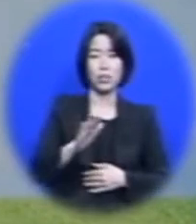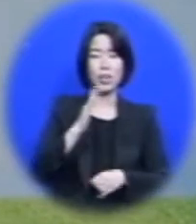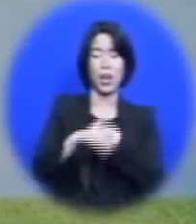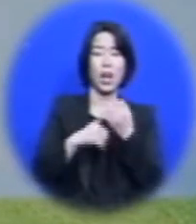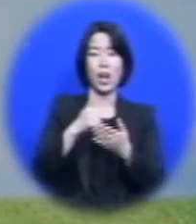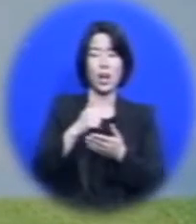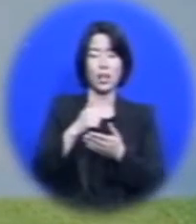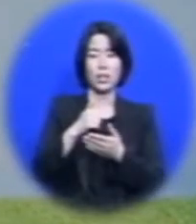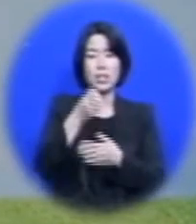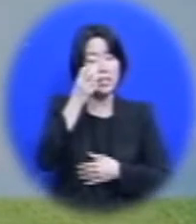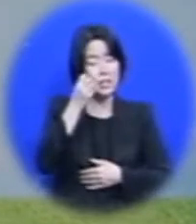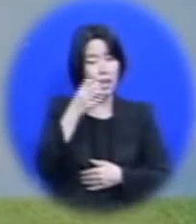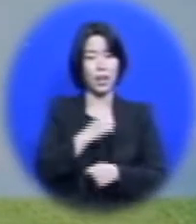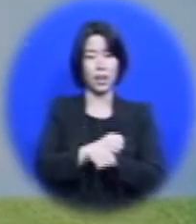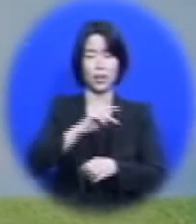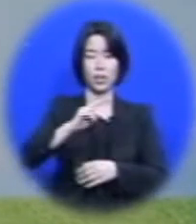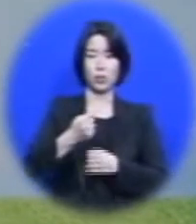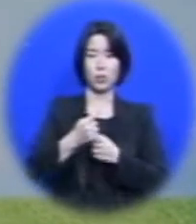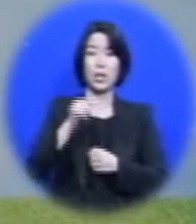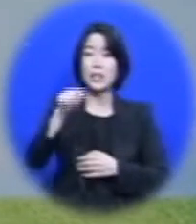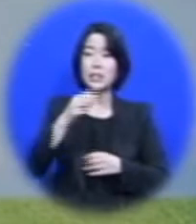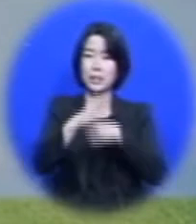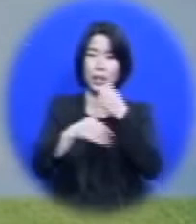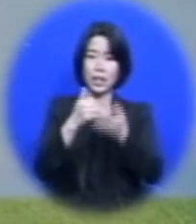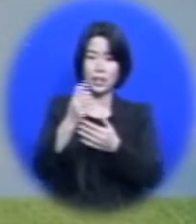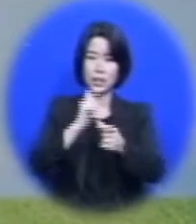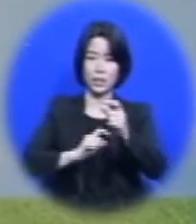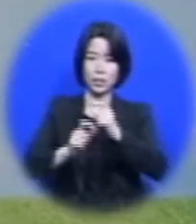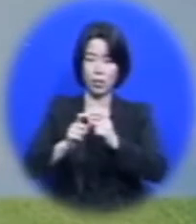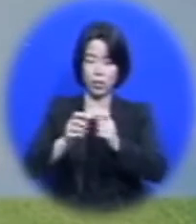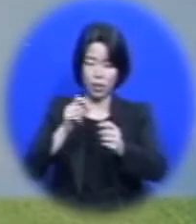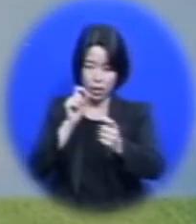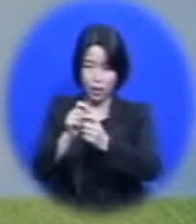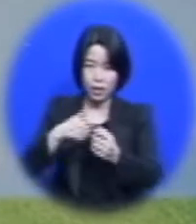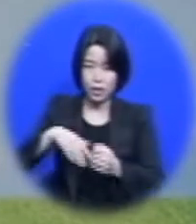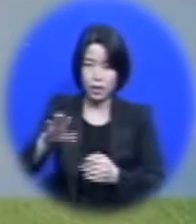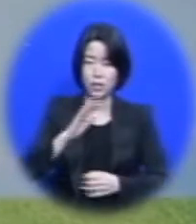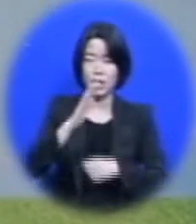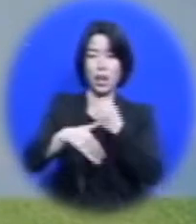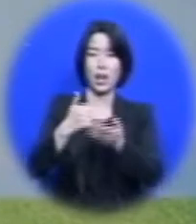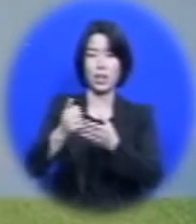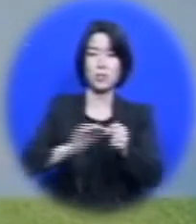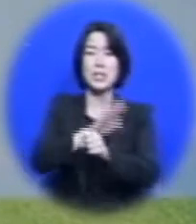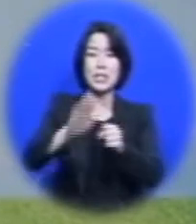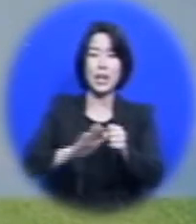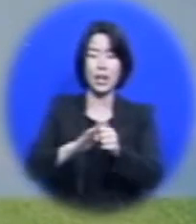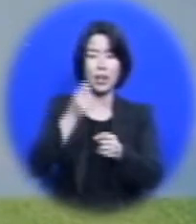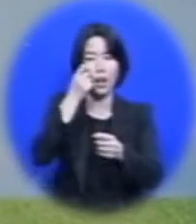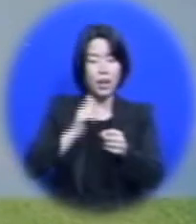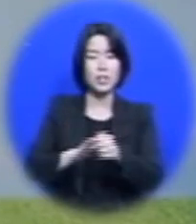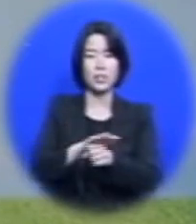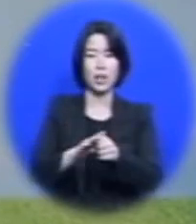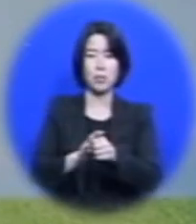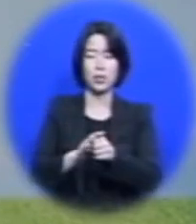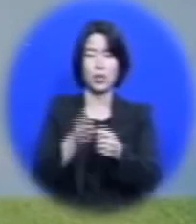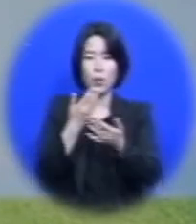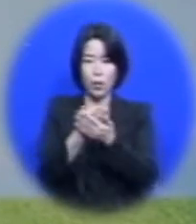참 이상하게도 그 하나님께 더 나아가서 하나님의 사랑과 자비를 구하는 기도를 드리고